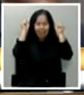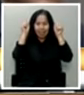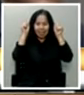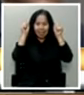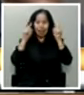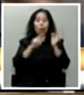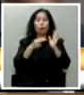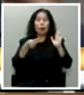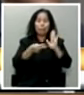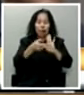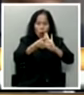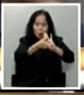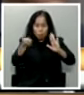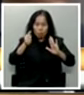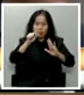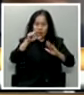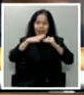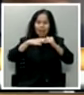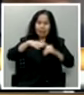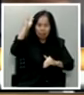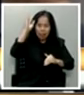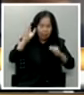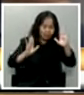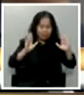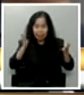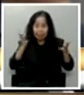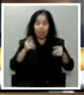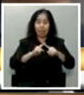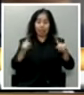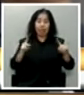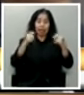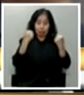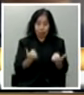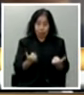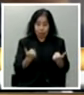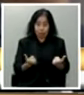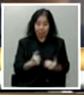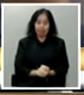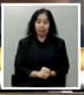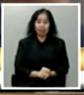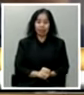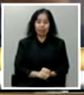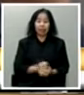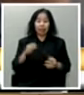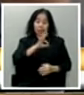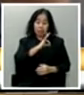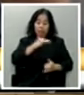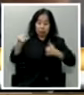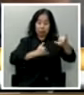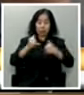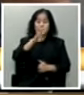เกิน25เสียงขึ้นไปแต่นี่สภาเราสมัยนี้นะครับสมาชิกขณะนี้498